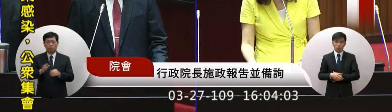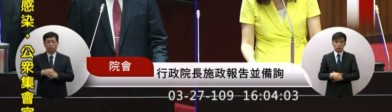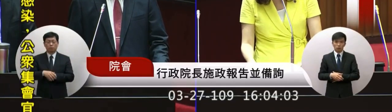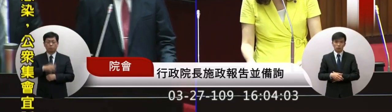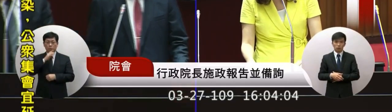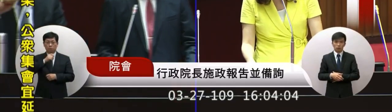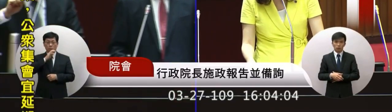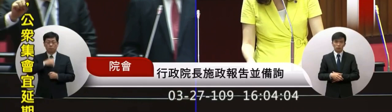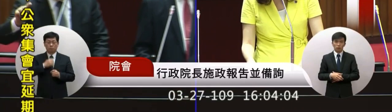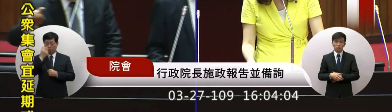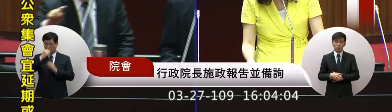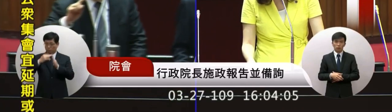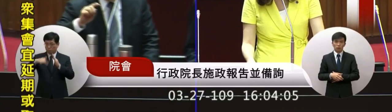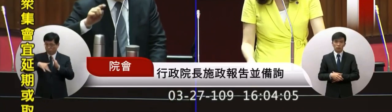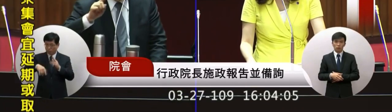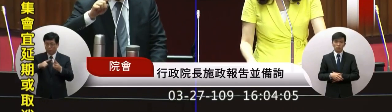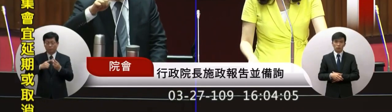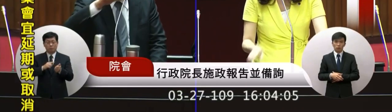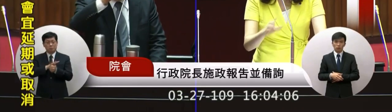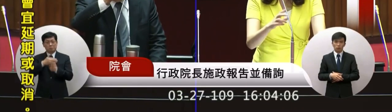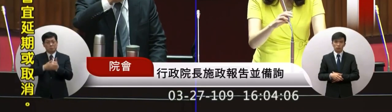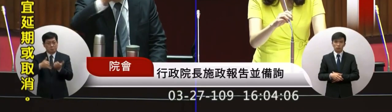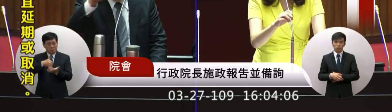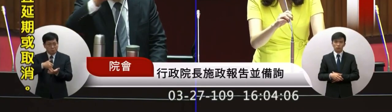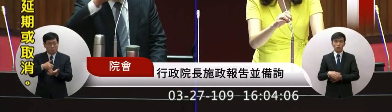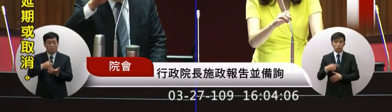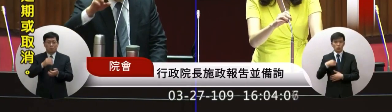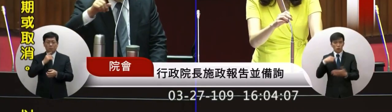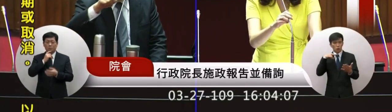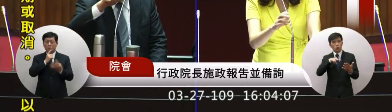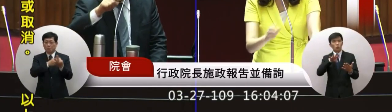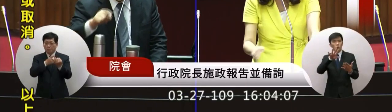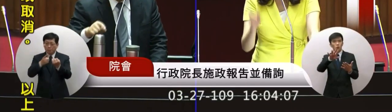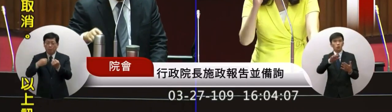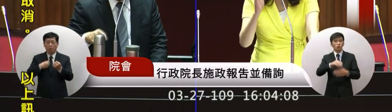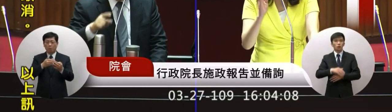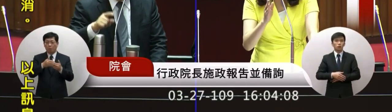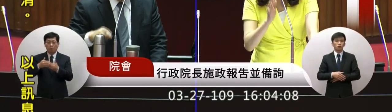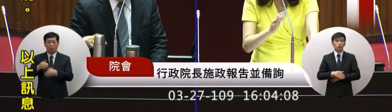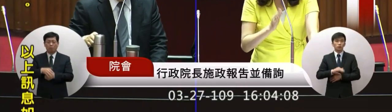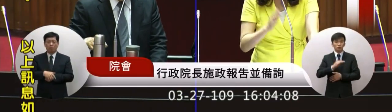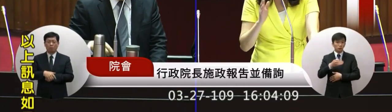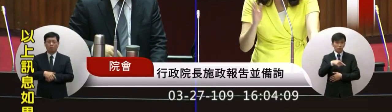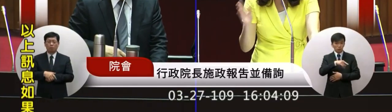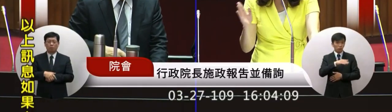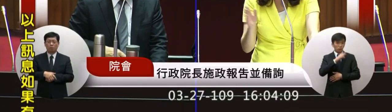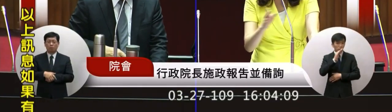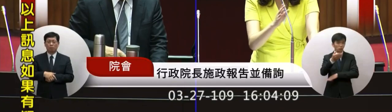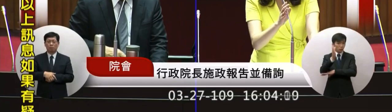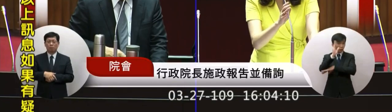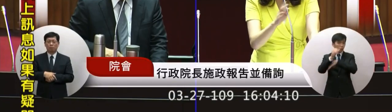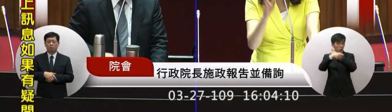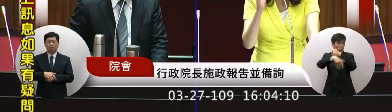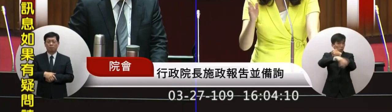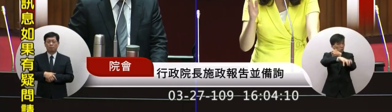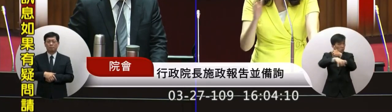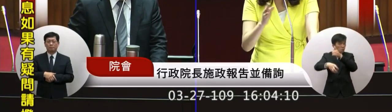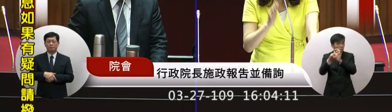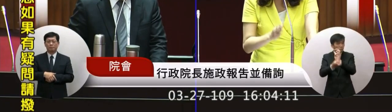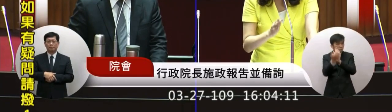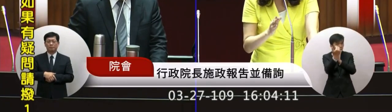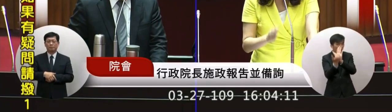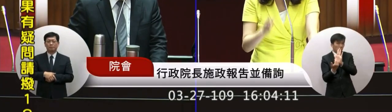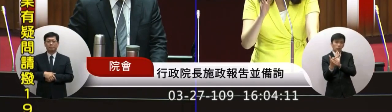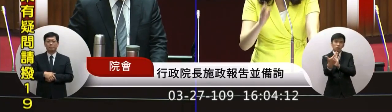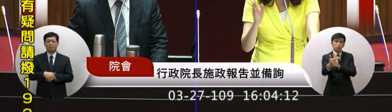这个顾家庭户弱势挺 我看到了，但是它不是各部会的细项，它也不是各部